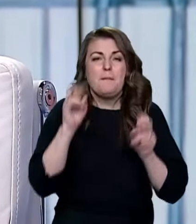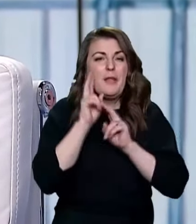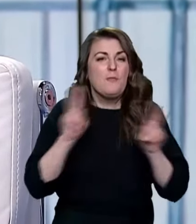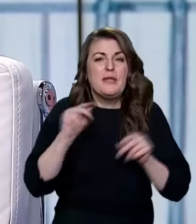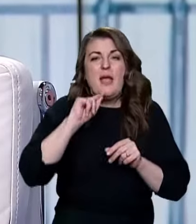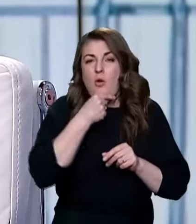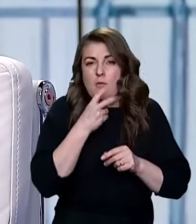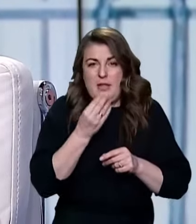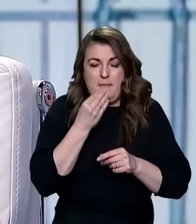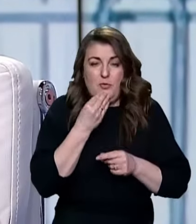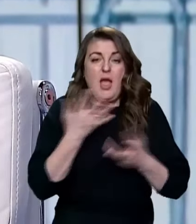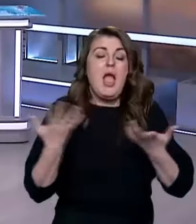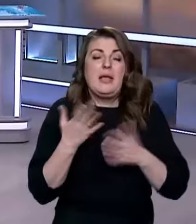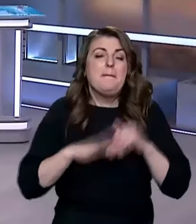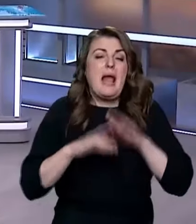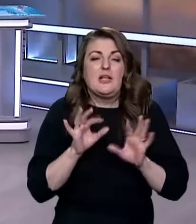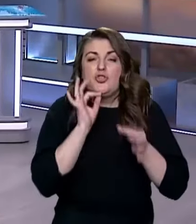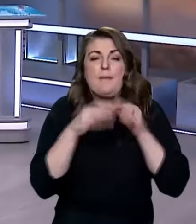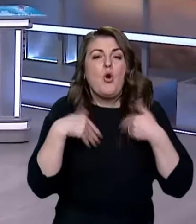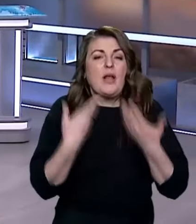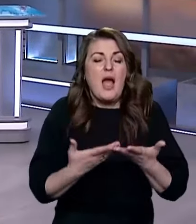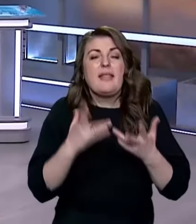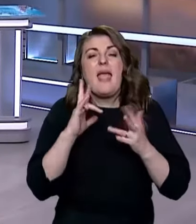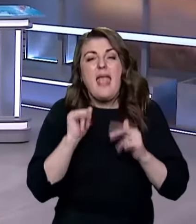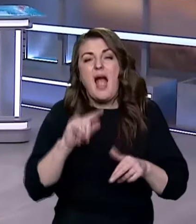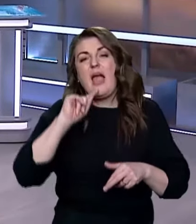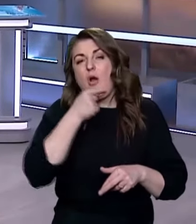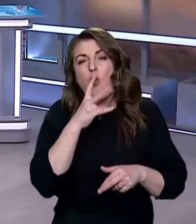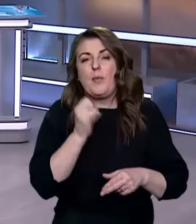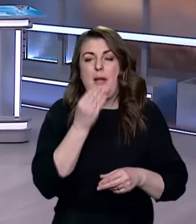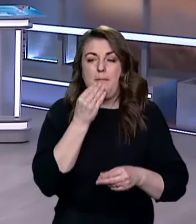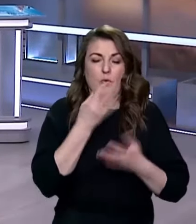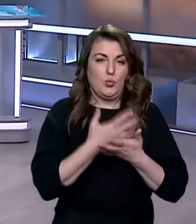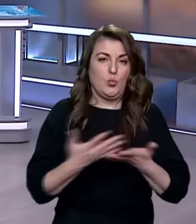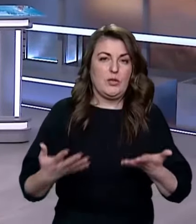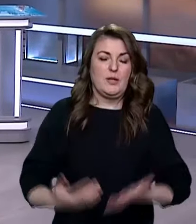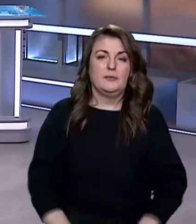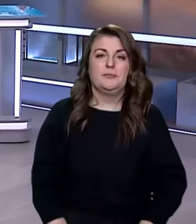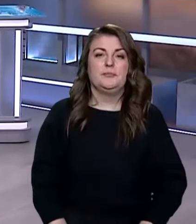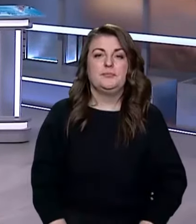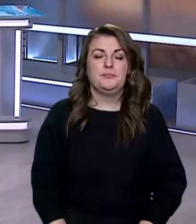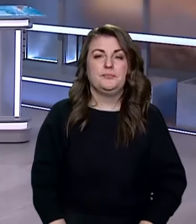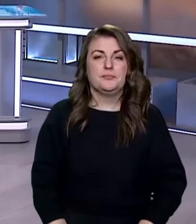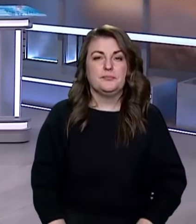невміння економити на них. Які практичні поради? Як економити на продуктах?